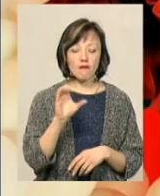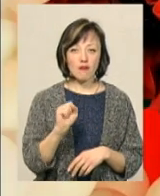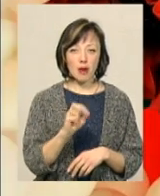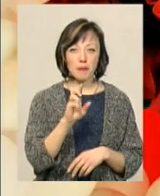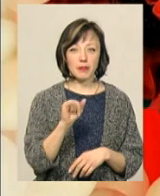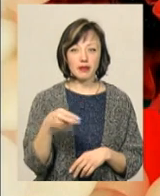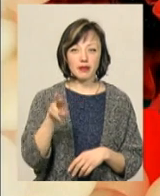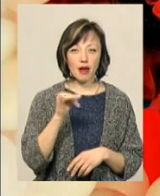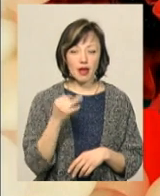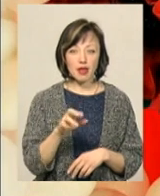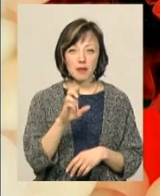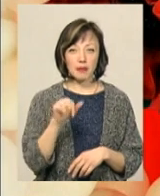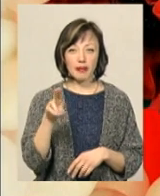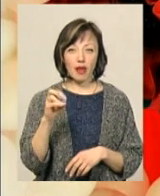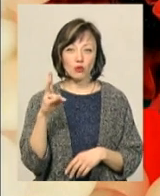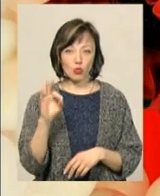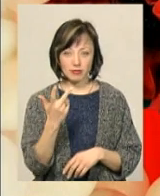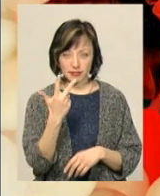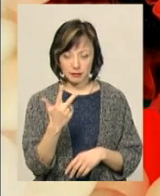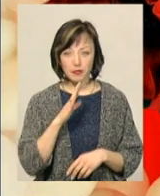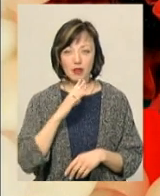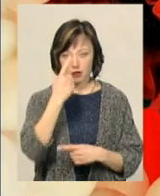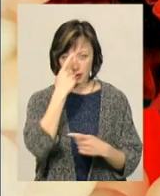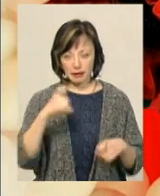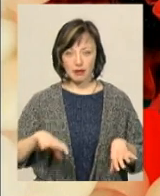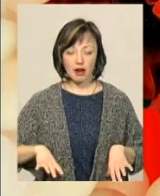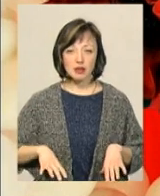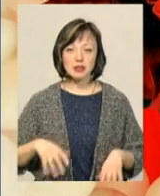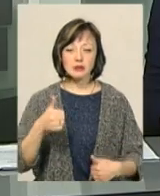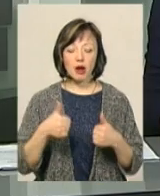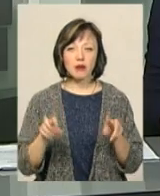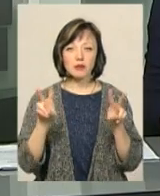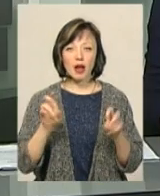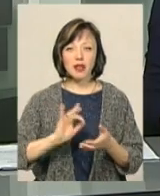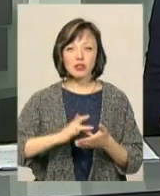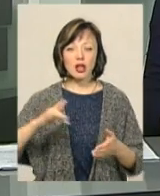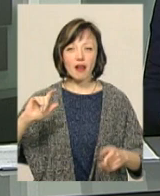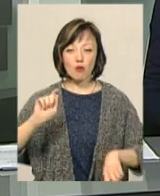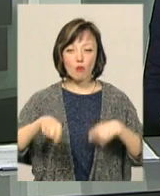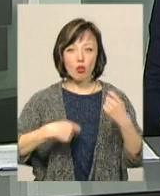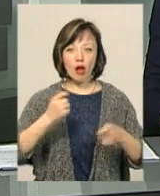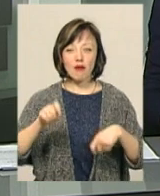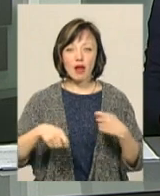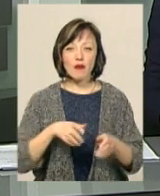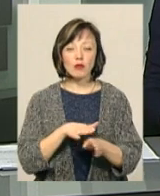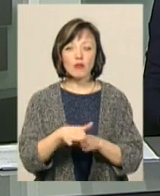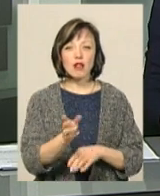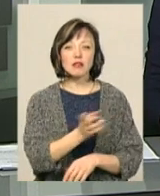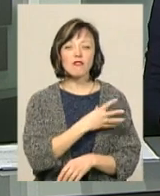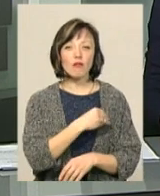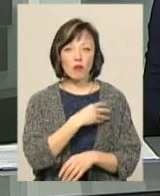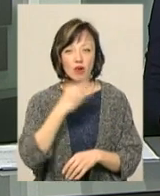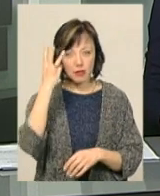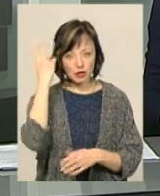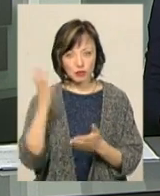Віденко. Про це повідомила їхній тренер Олена Реб'єва. Змагання під назвою «Кришталеві булави» відбувалися у Львові. Хмельничани